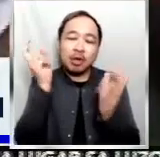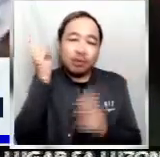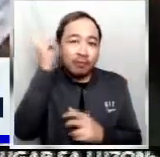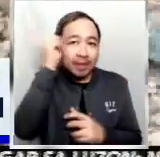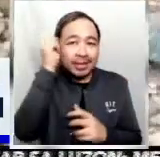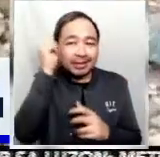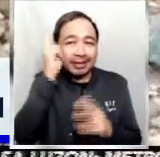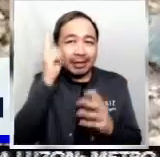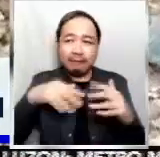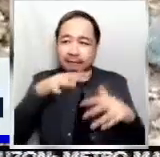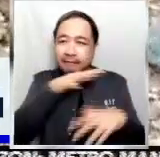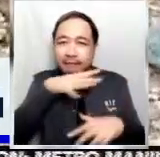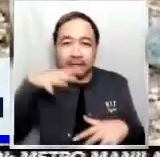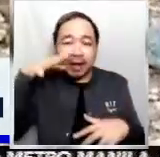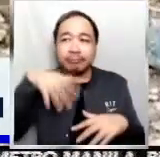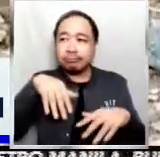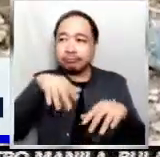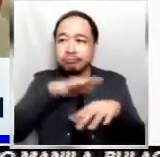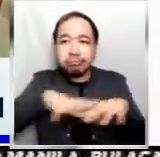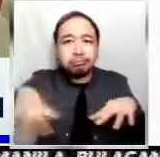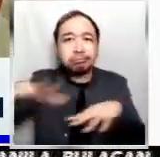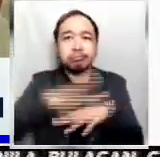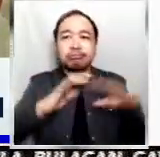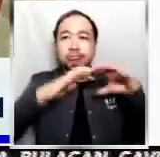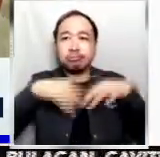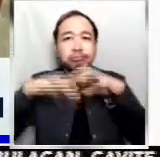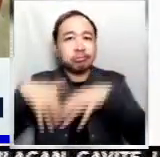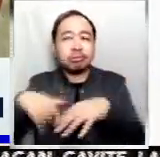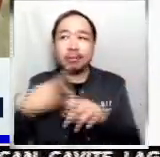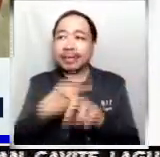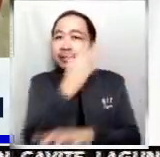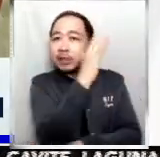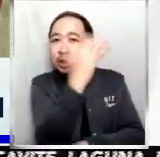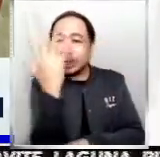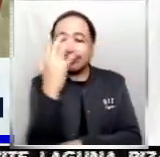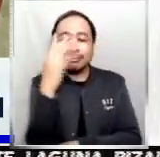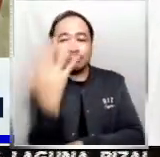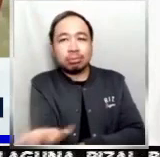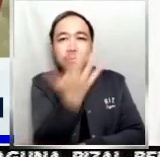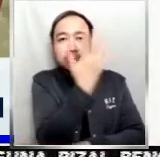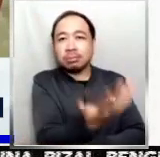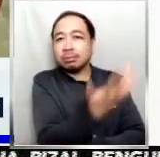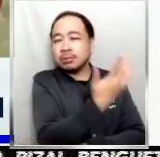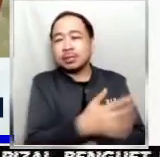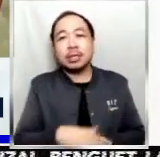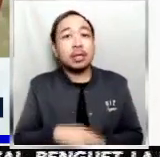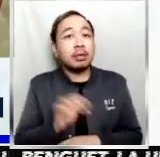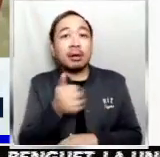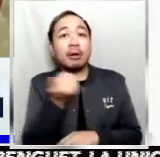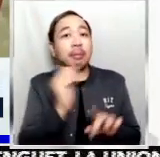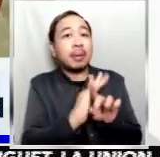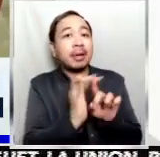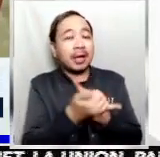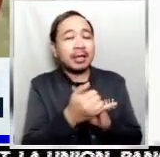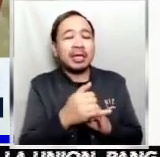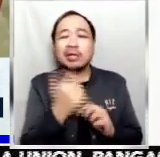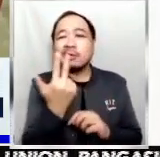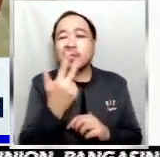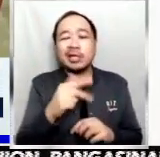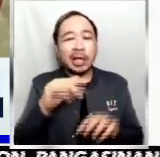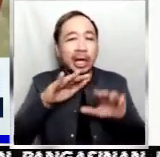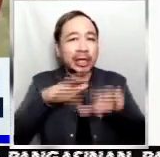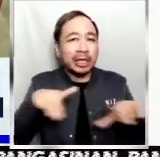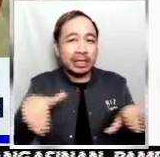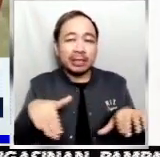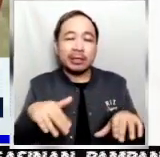ang ilang puno at nagka-landslide sa ilang lugar. Sa barangay Ambiong, tatlong batang edad 2, 6 at 8 ang nasawi